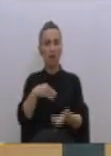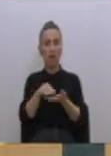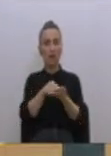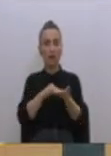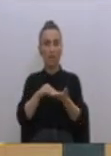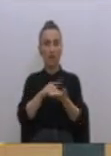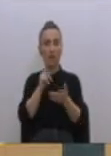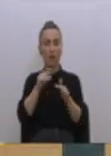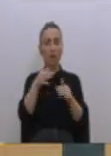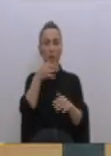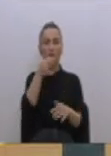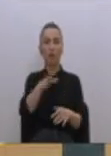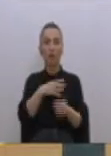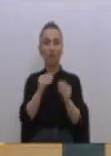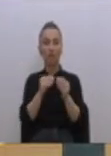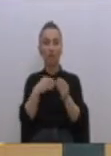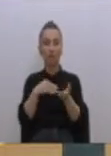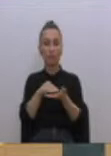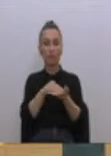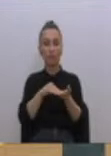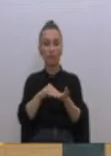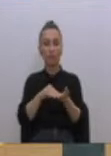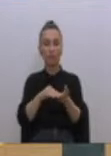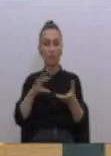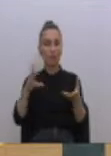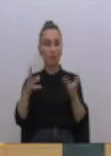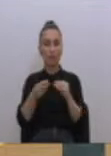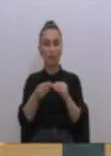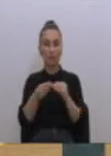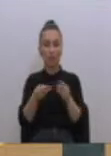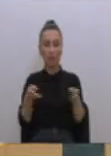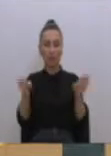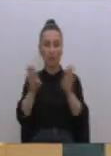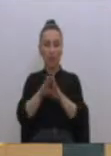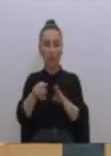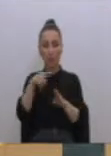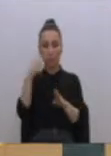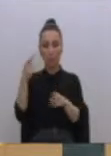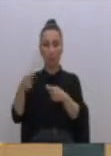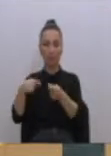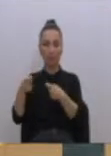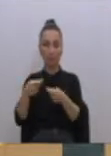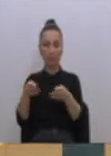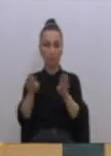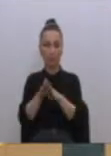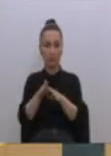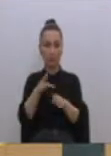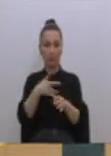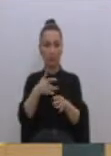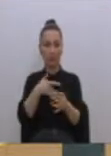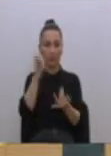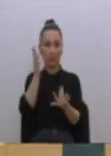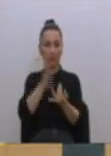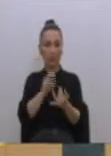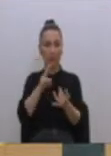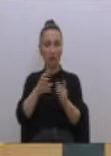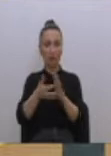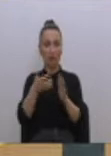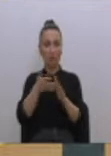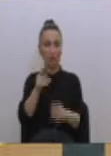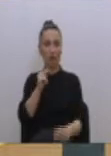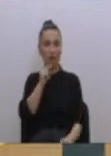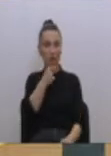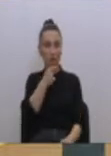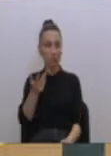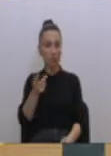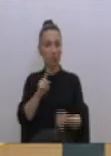rac me komitet ez gitra e trom, rom sa e tot tai huros rusetan uacroba, kata ahlobit gana heur de boda, anu pur naklevi guk nebo da economic uriz